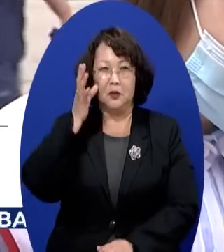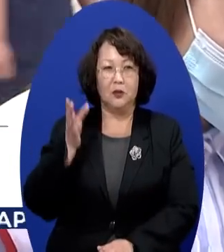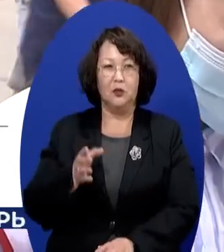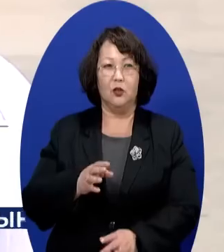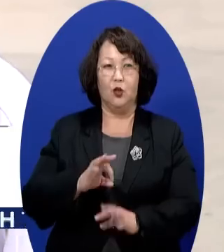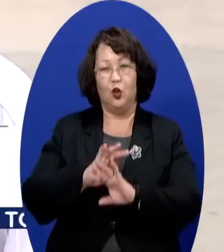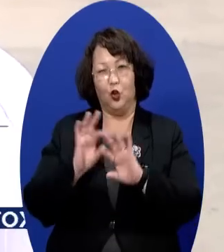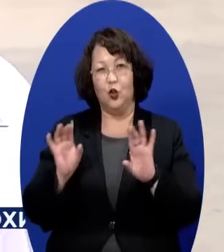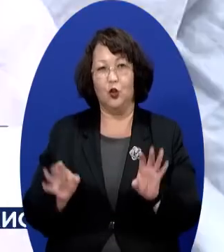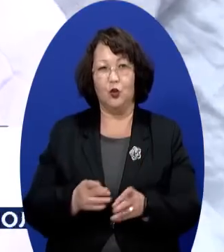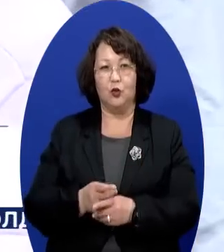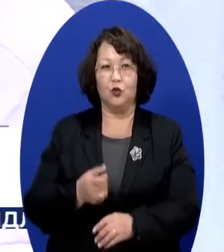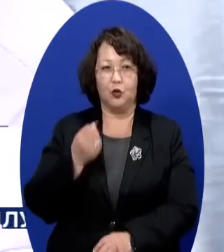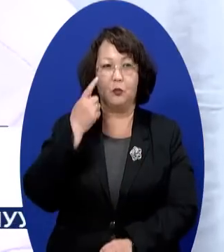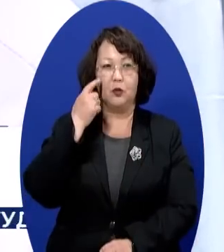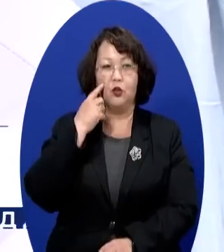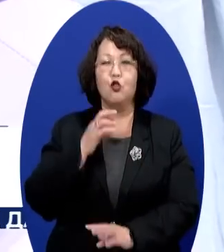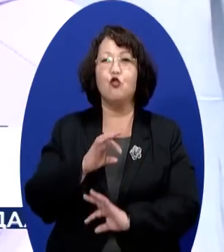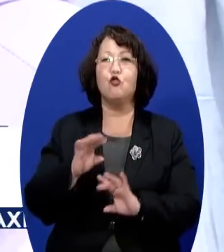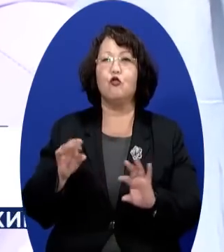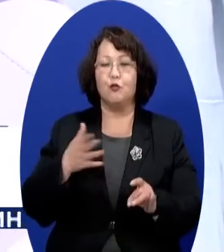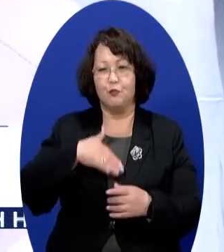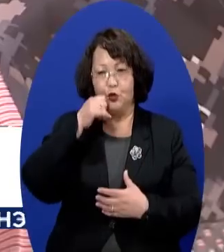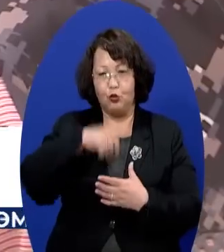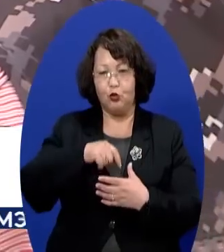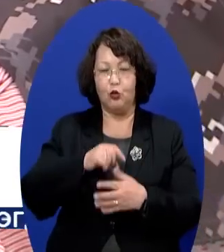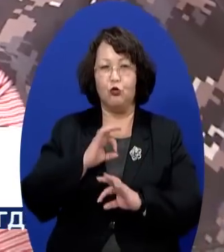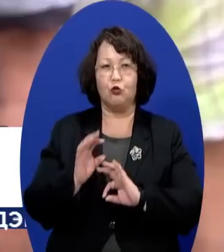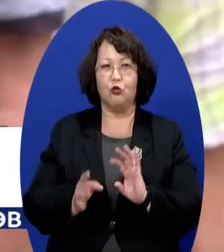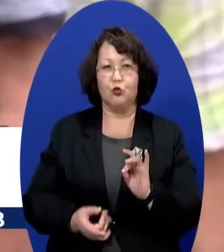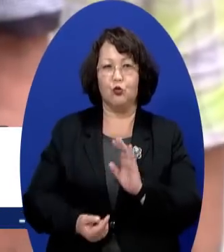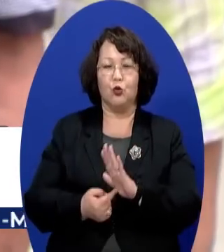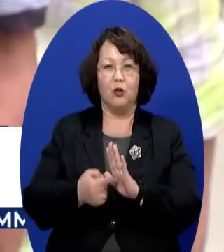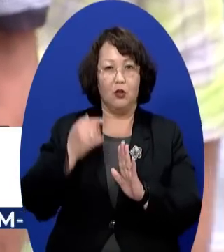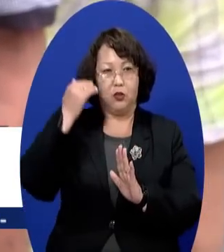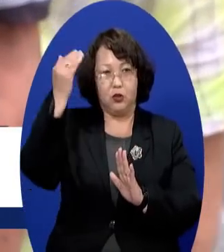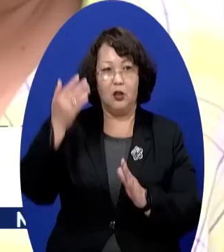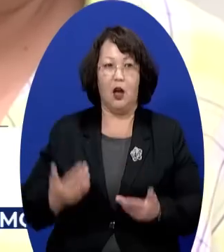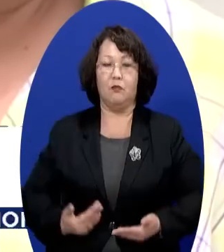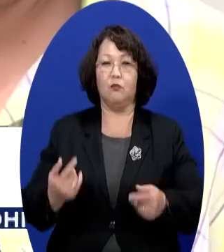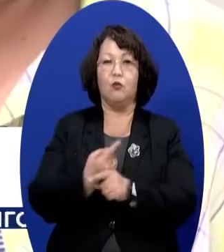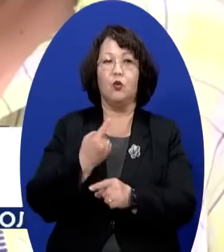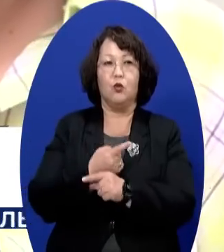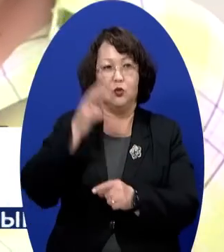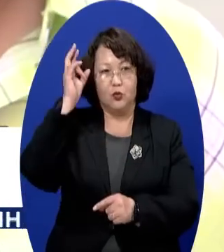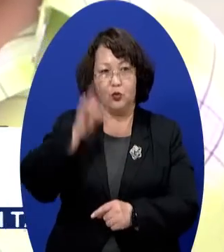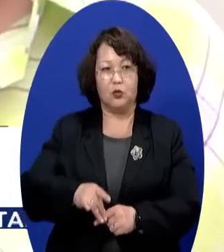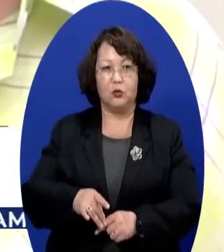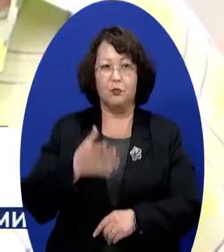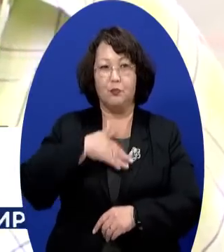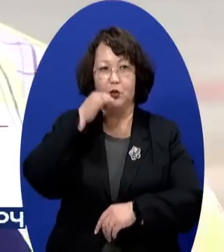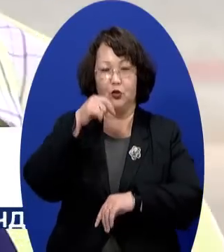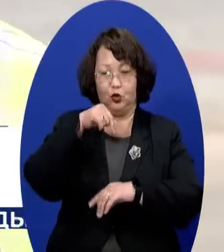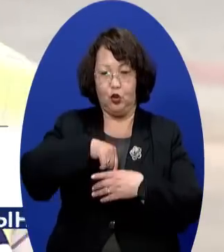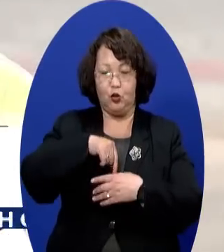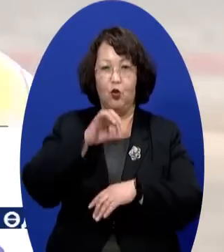шалтгаантай л байдаг. Нэг гадарлана. Янз бүрийн шалтгаанаас л даралт ихсдэг байх тоо. Мэдхгүй. Амьдралын буруу юм аа яг. Ямар нэгэн л өвчтөг өсдөг гэдэг